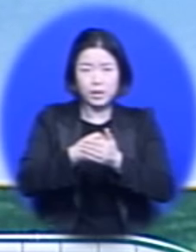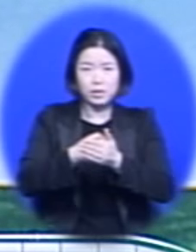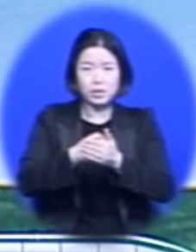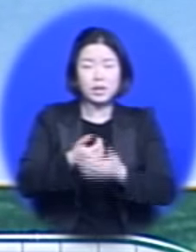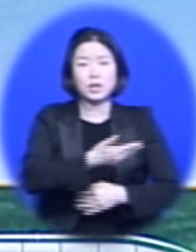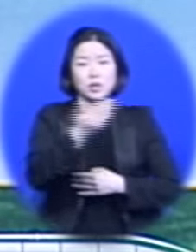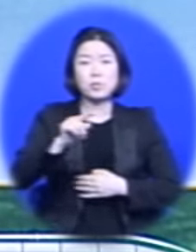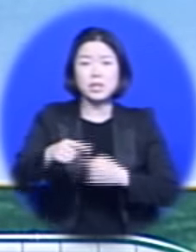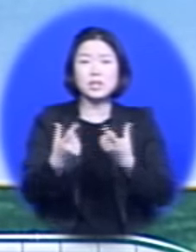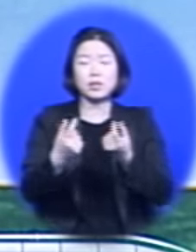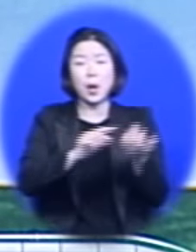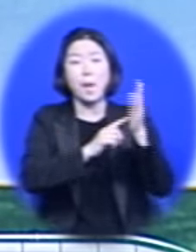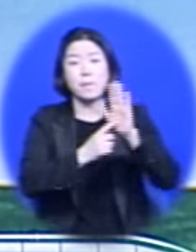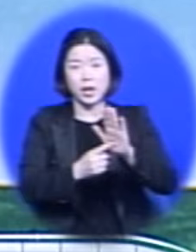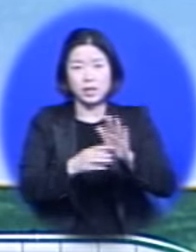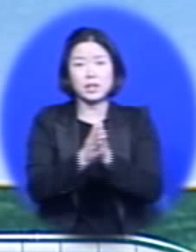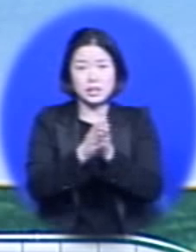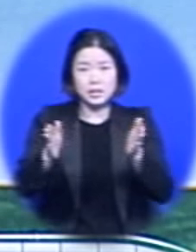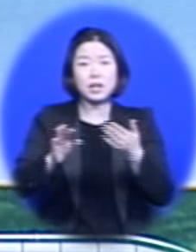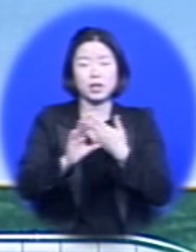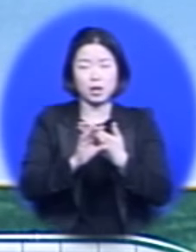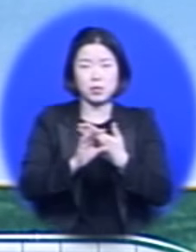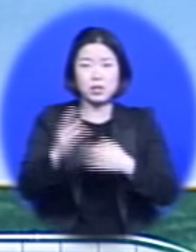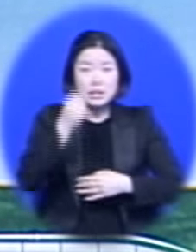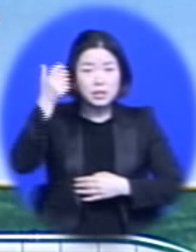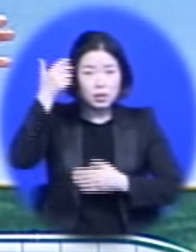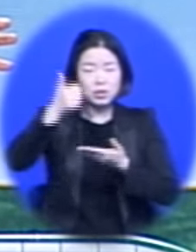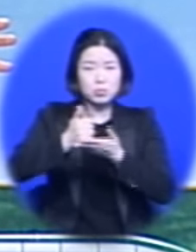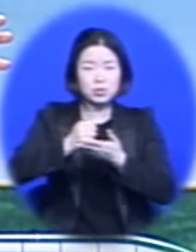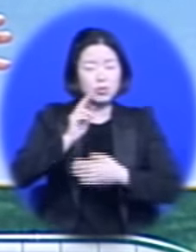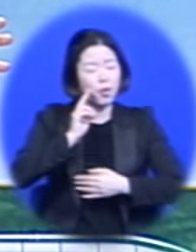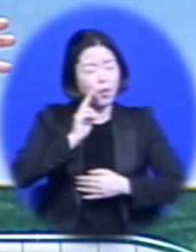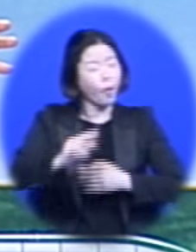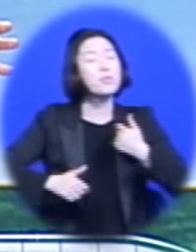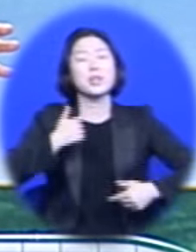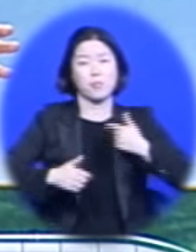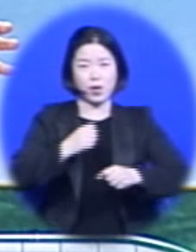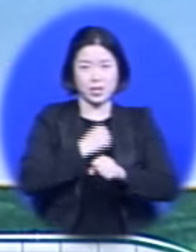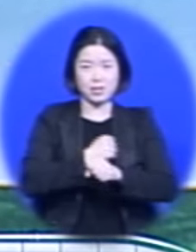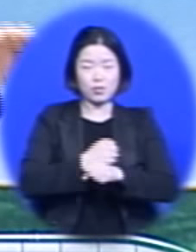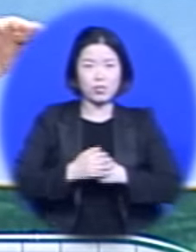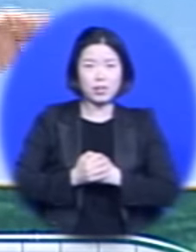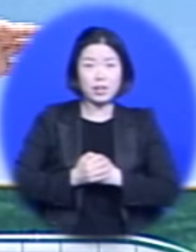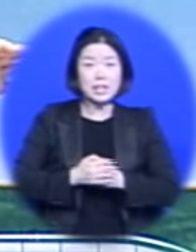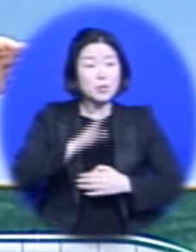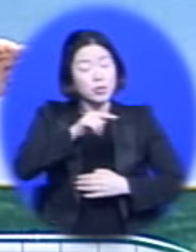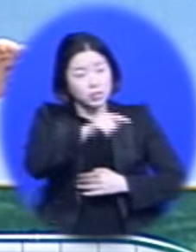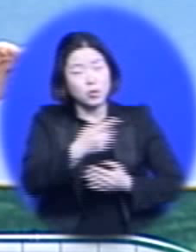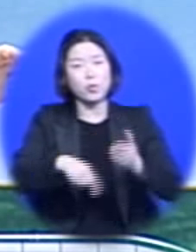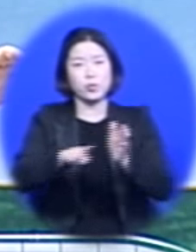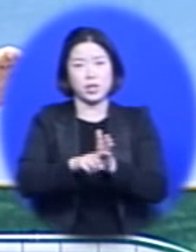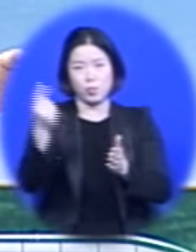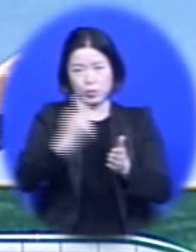여러분들이 그렇게 반응하기 시작하면 성령님은 너무너무 기뻐하세요. 바로 그걸 위해 오셨기